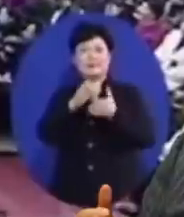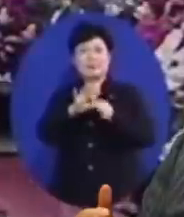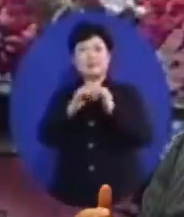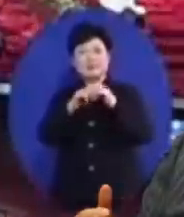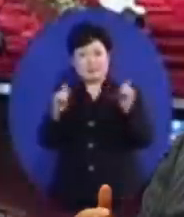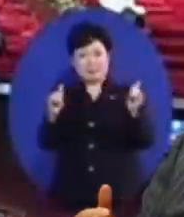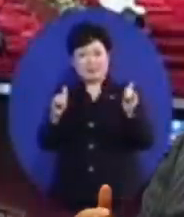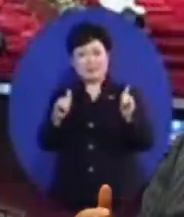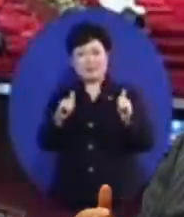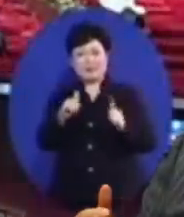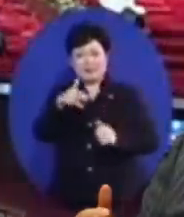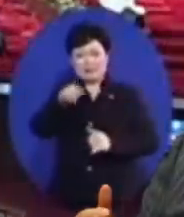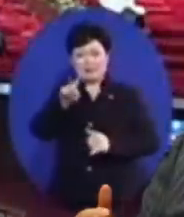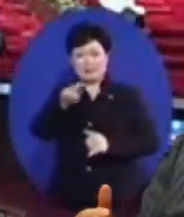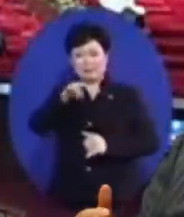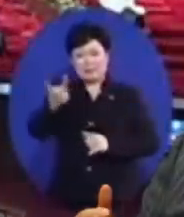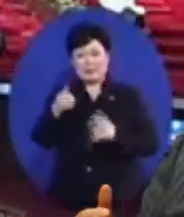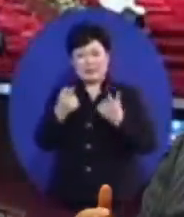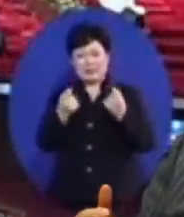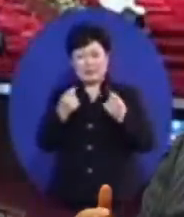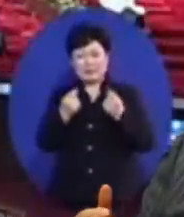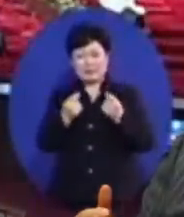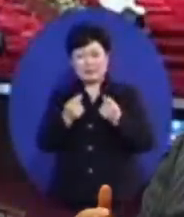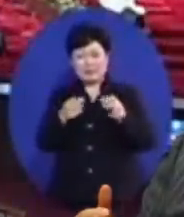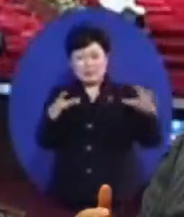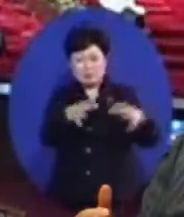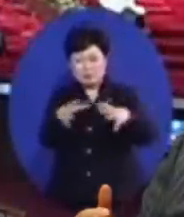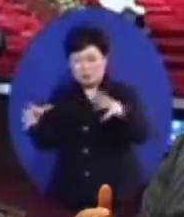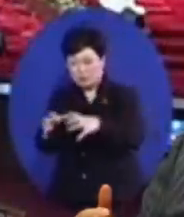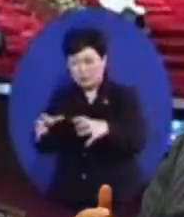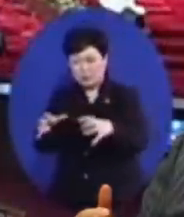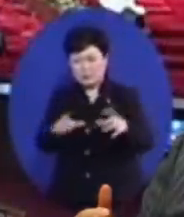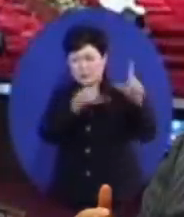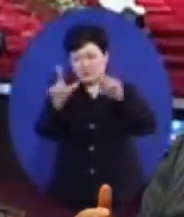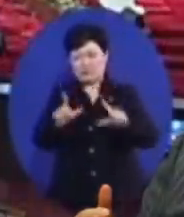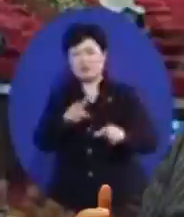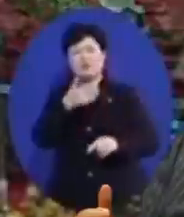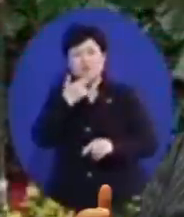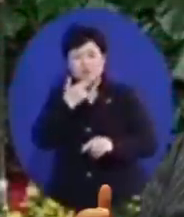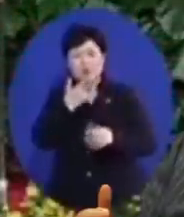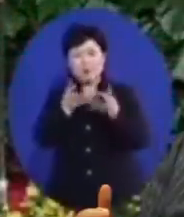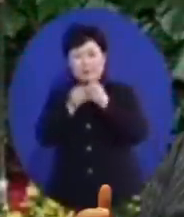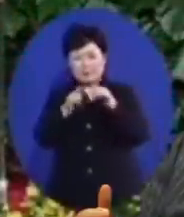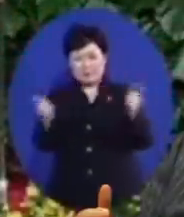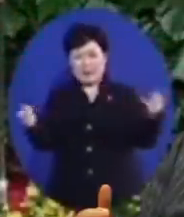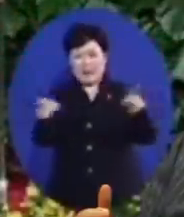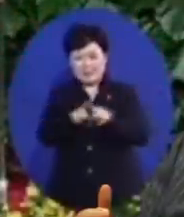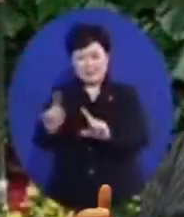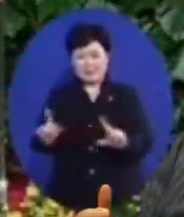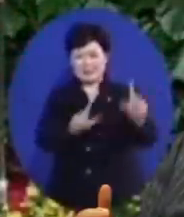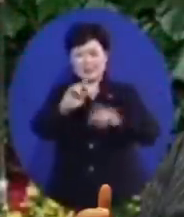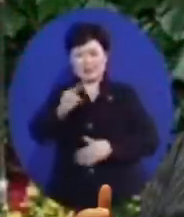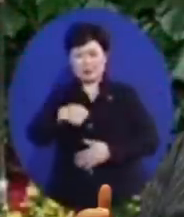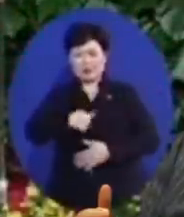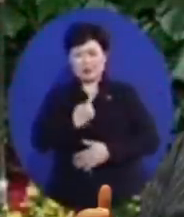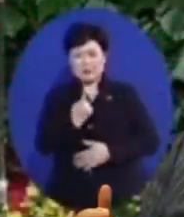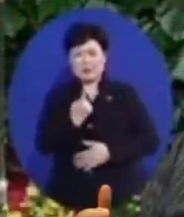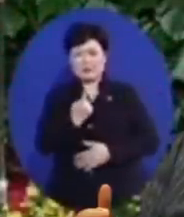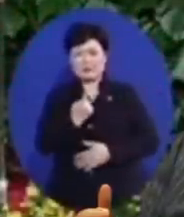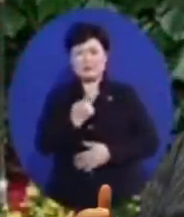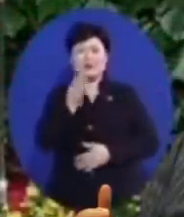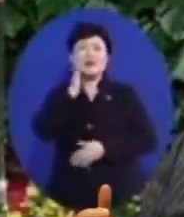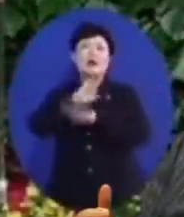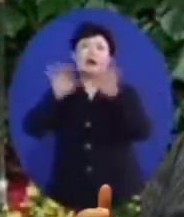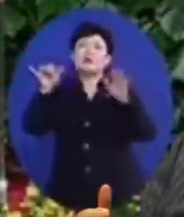사람들은 참새떼처럼 짹짹거리고 무리지어 살지 않습니다. 아무리 많은 사람들과 함께 살아도 자기만의 하늘이